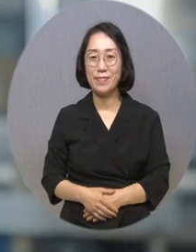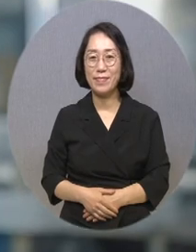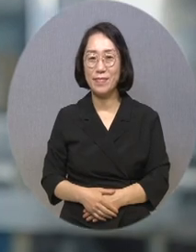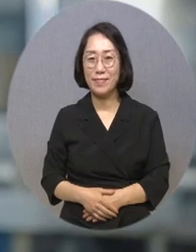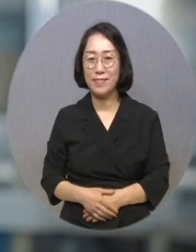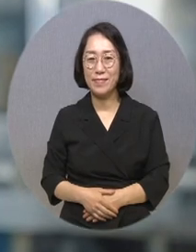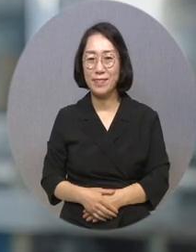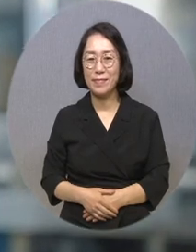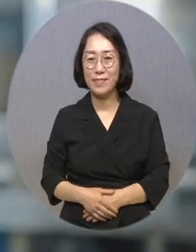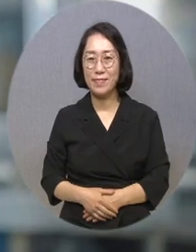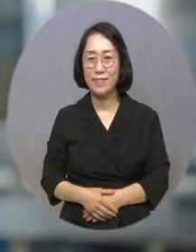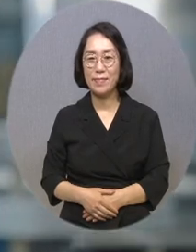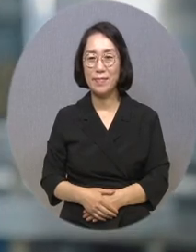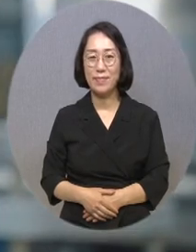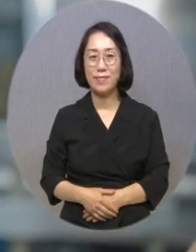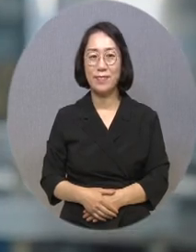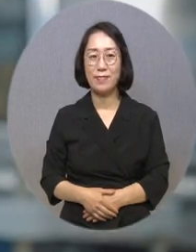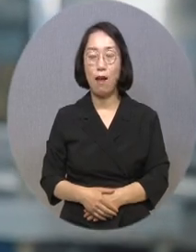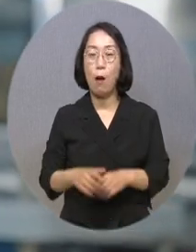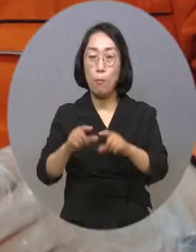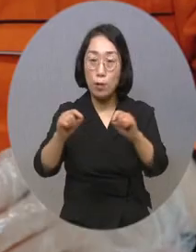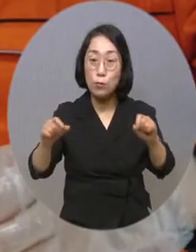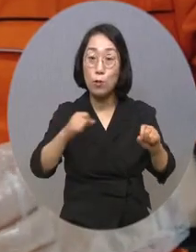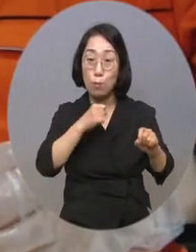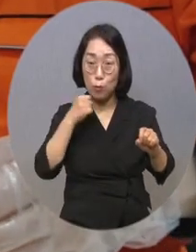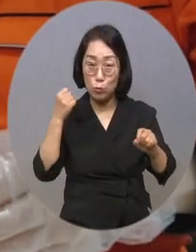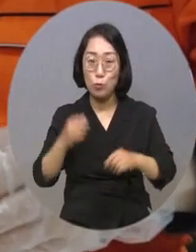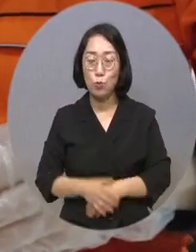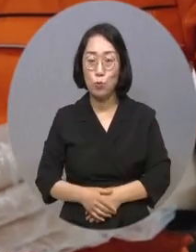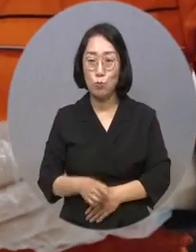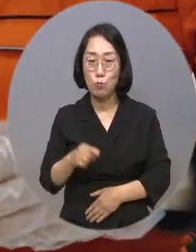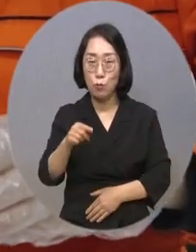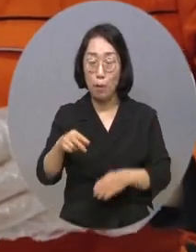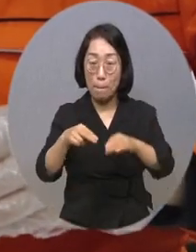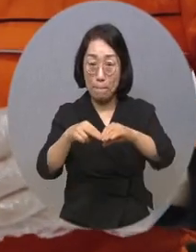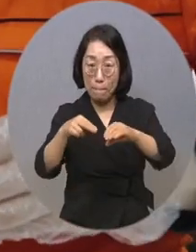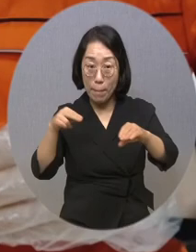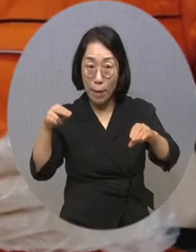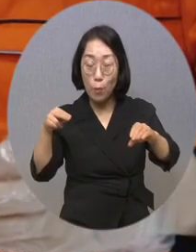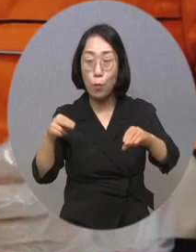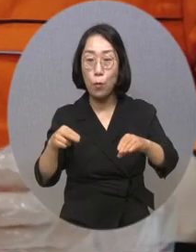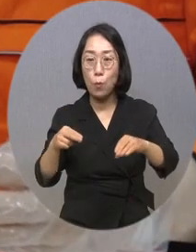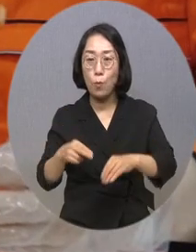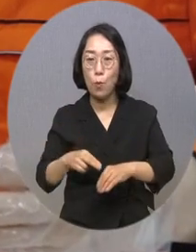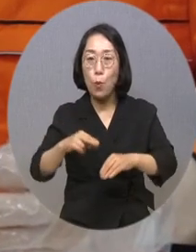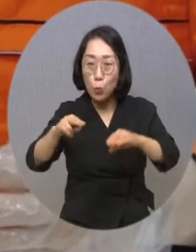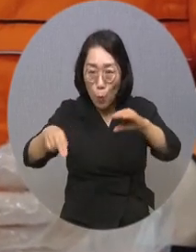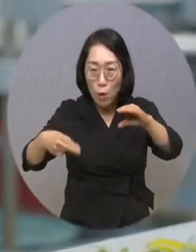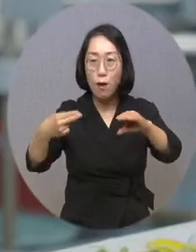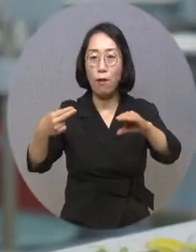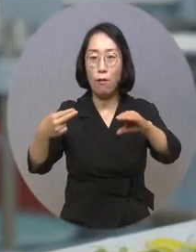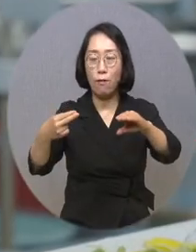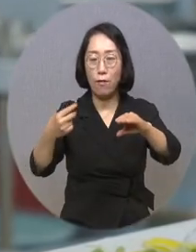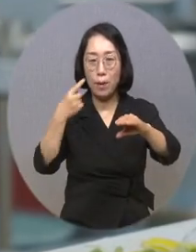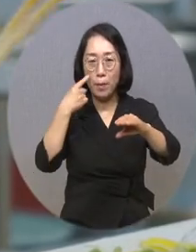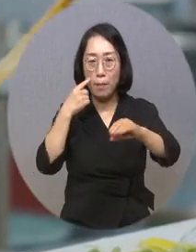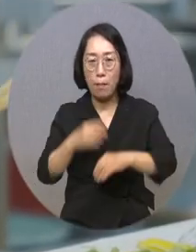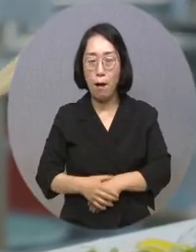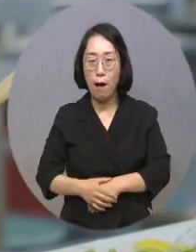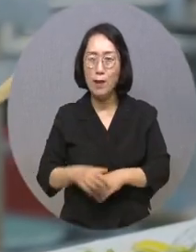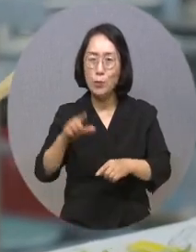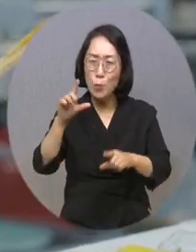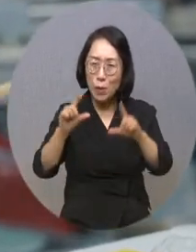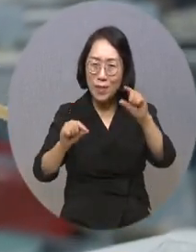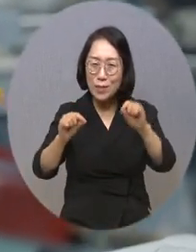이런 국반찬도 맛있다. 아, 이거 뺀 다음에 돌려줘요. 어떤 거? 그래, 이거 빼야 돼. 아, 이걸 위로. 위로 빼. 약간